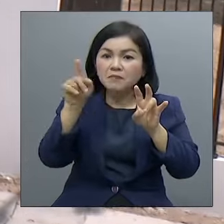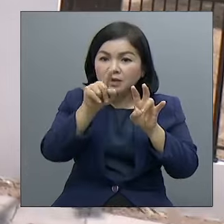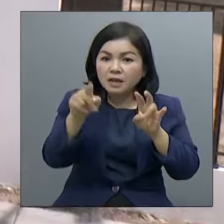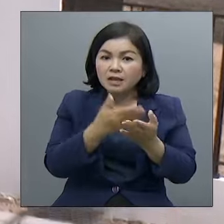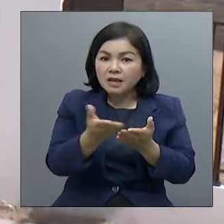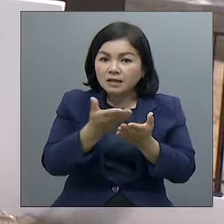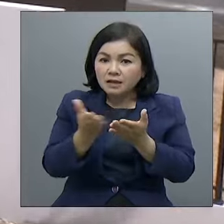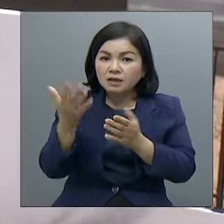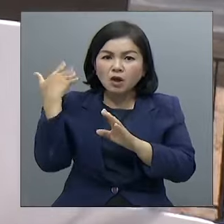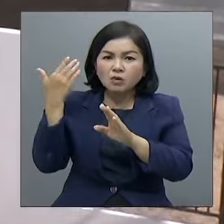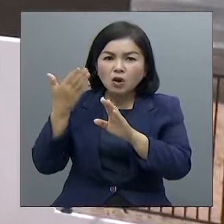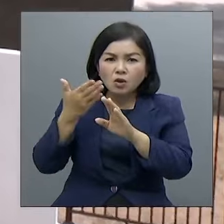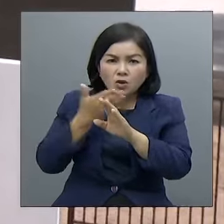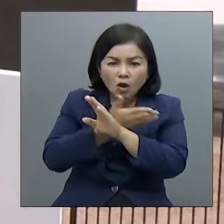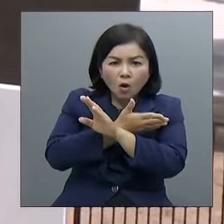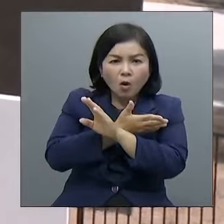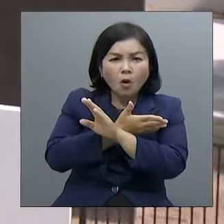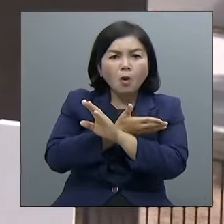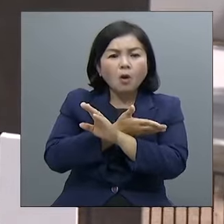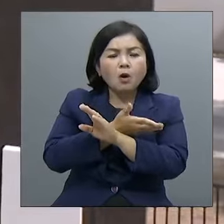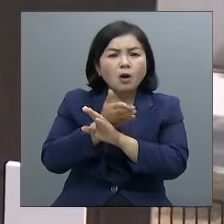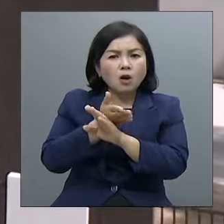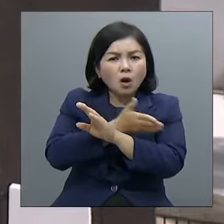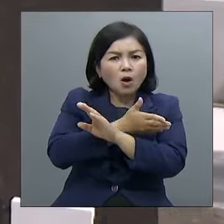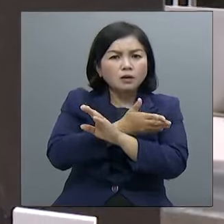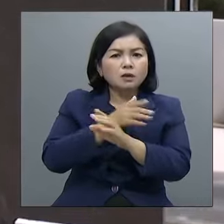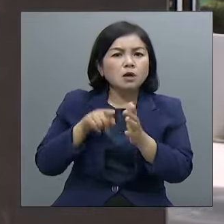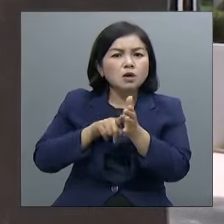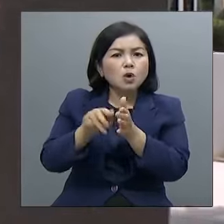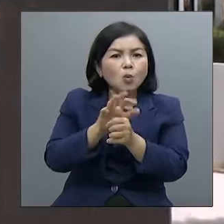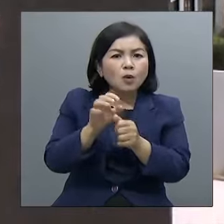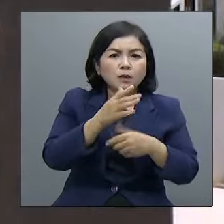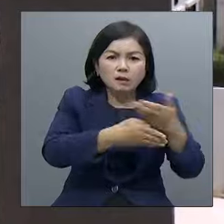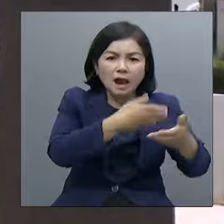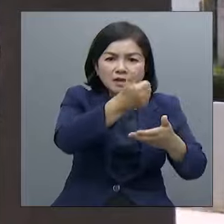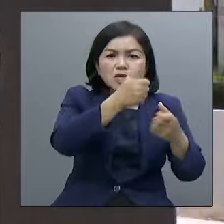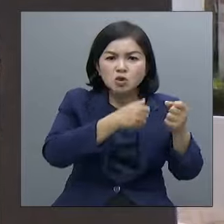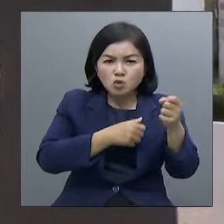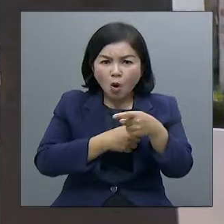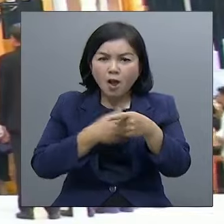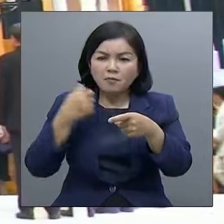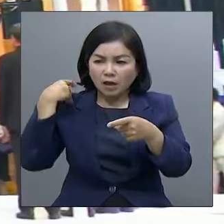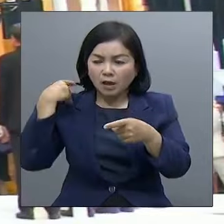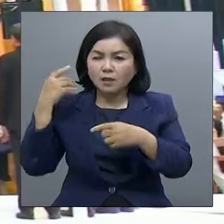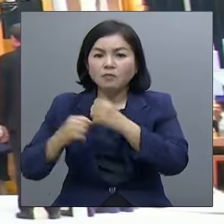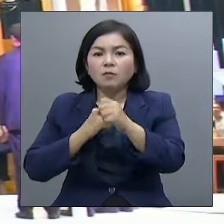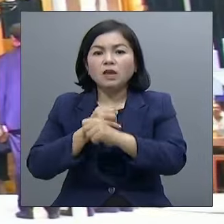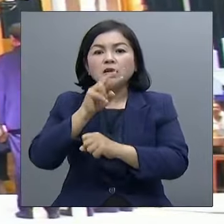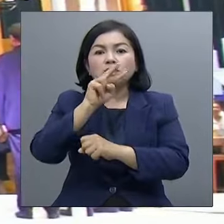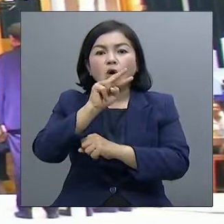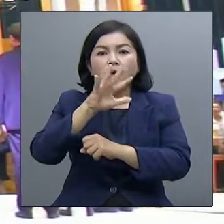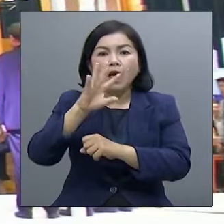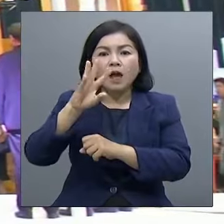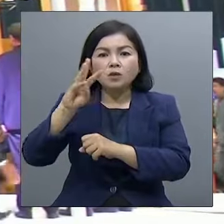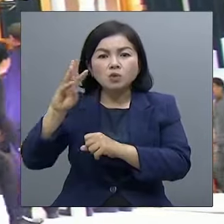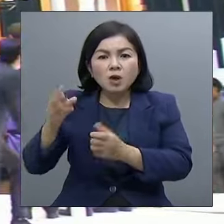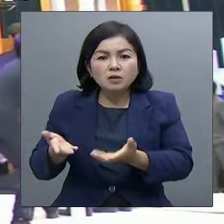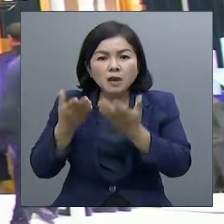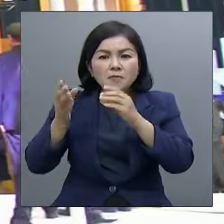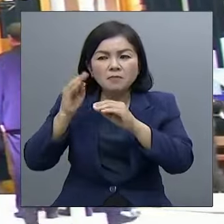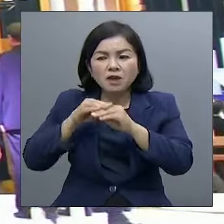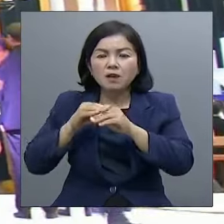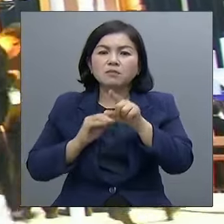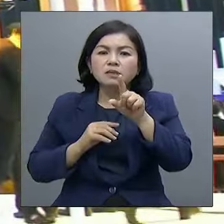กว่าช่วงก่อนการระบาดโควิด-19 ค่ะขณะที่ยอดขายใหม่ไตรมาสที่4ปี2566นะคะเพิ่มขึ้นร้อยละ24